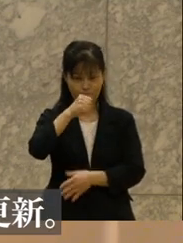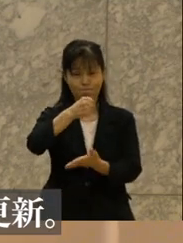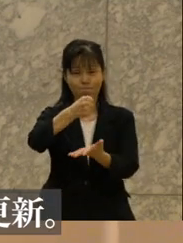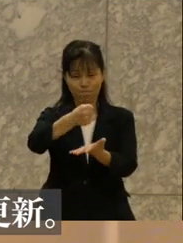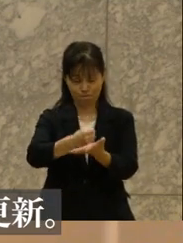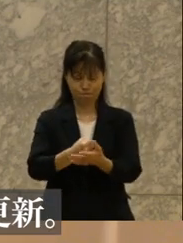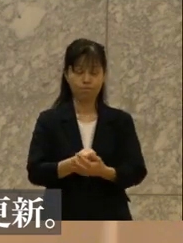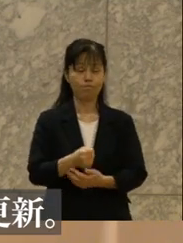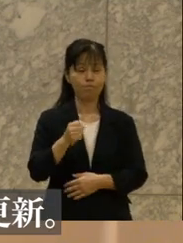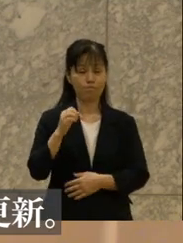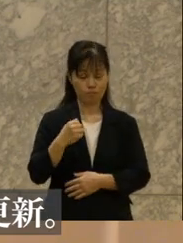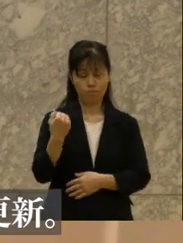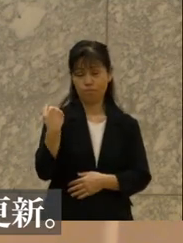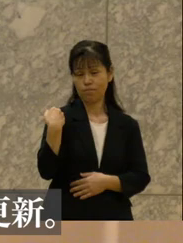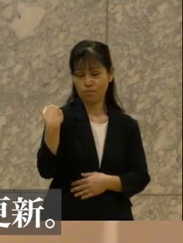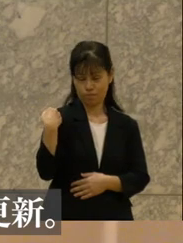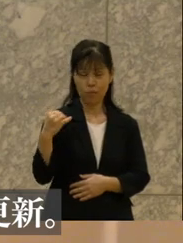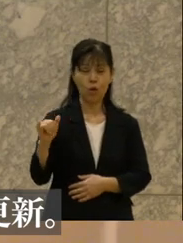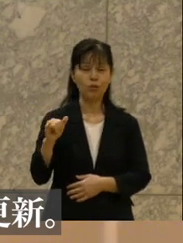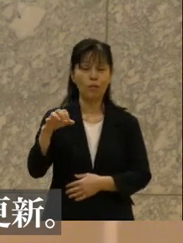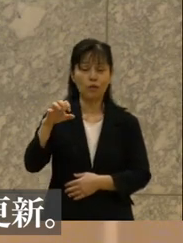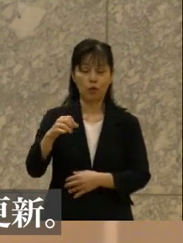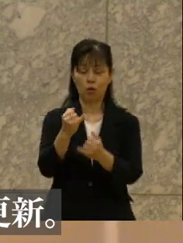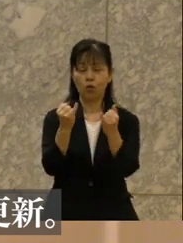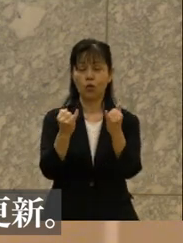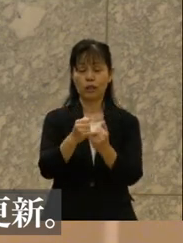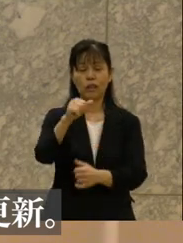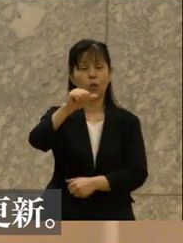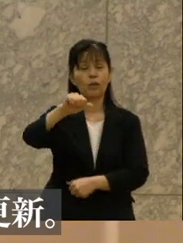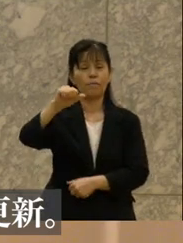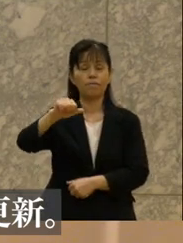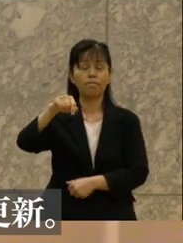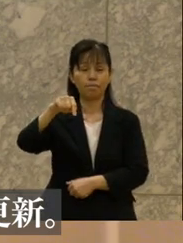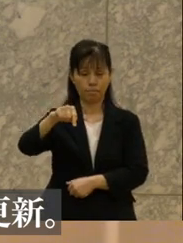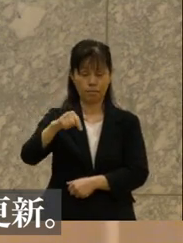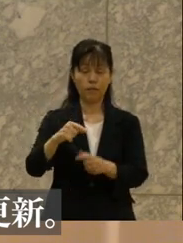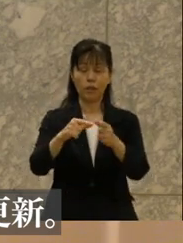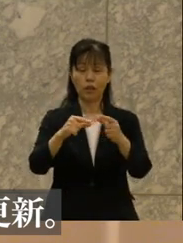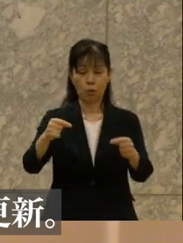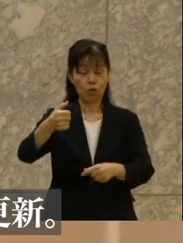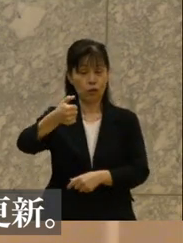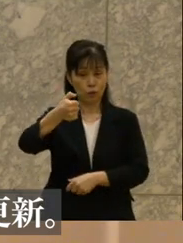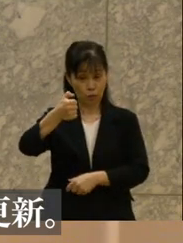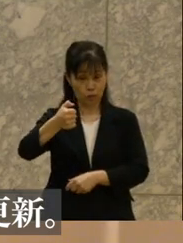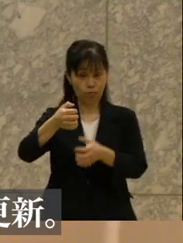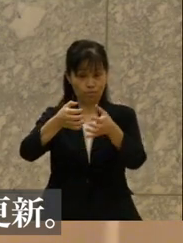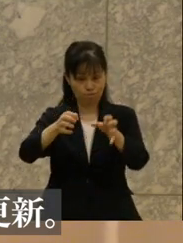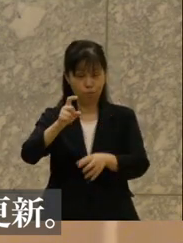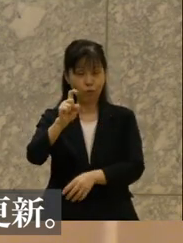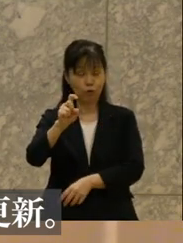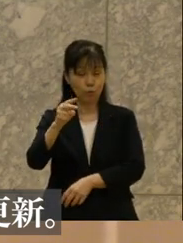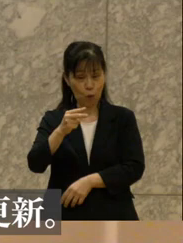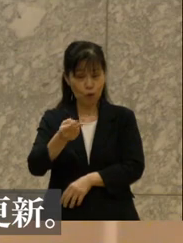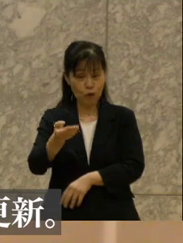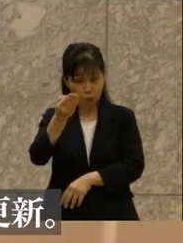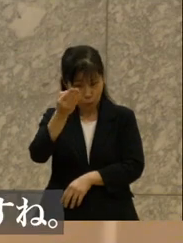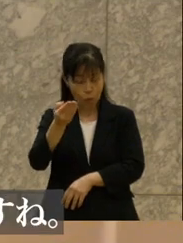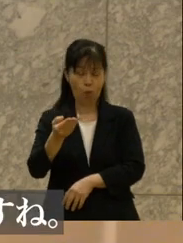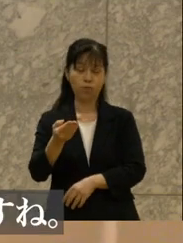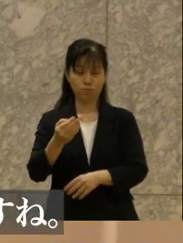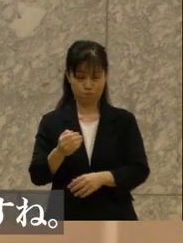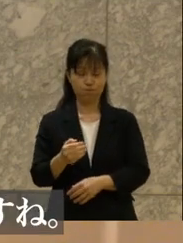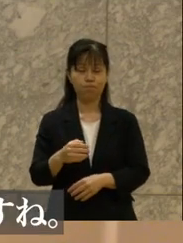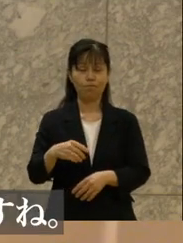2023世界陸上では女子5000mで日本記録を14秒以上更新